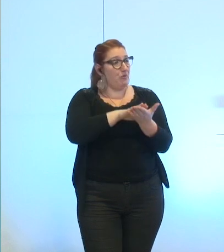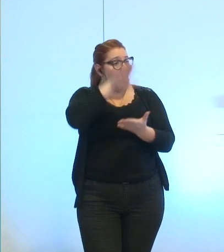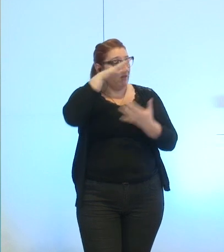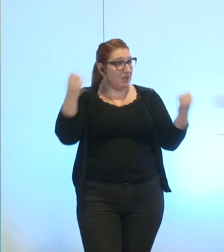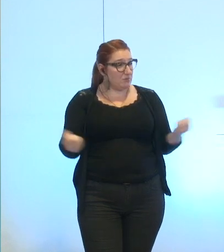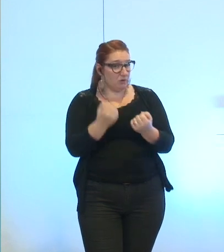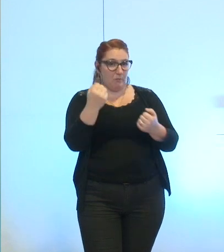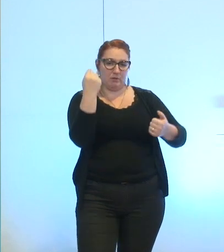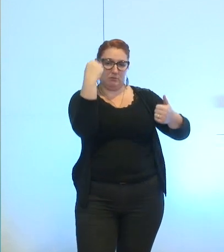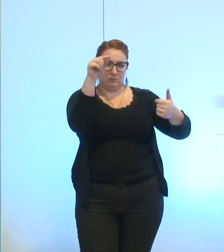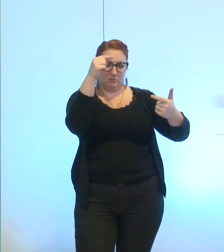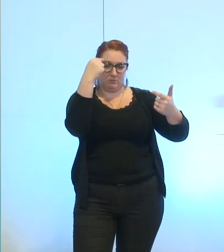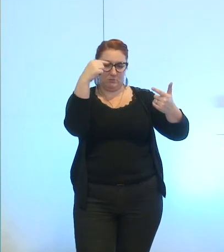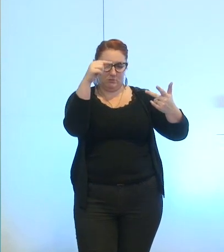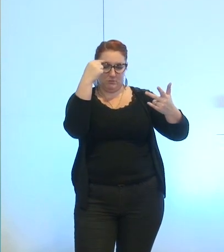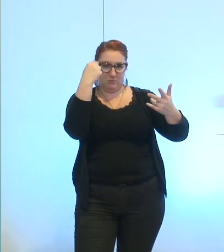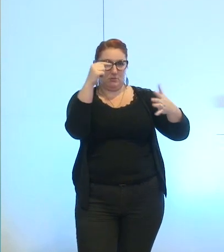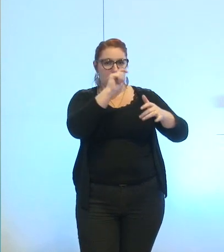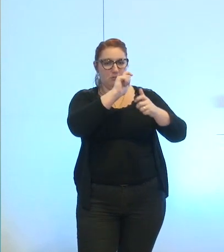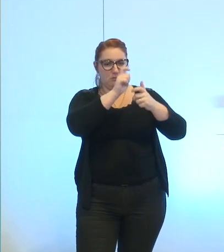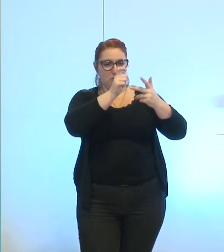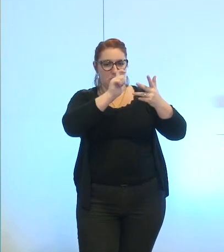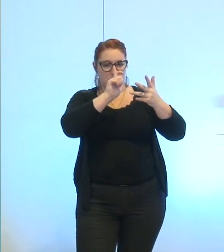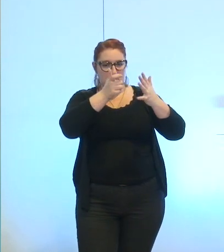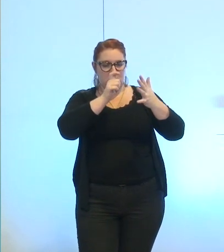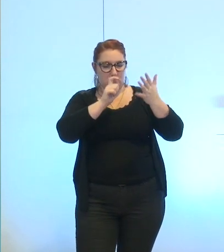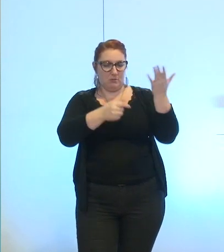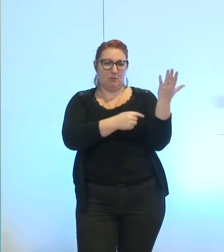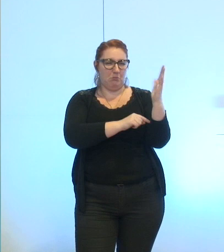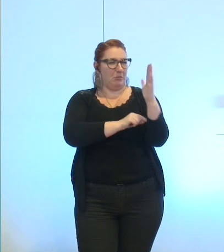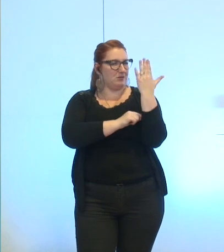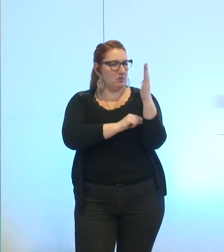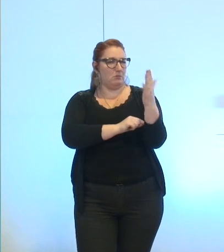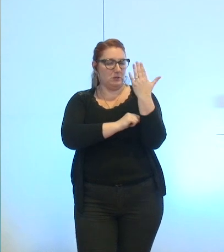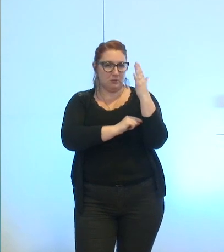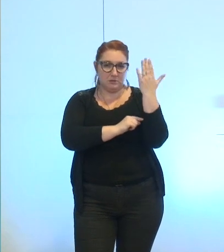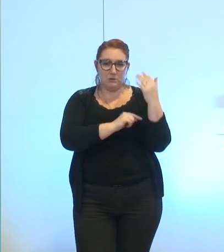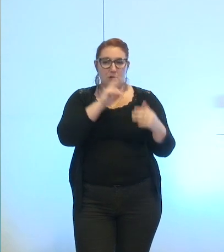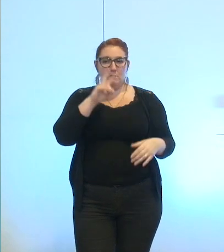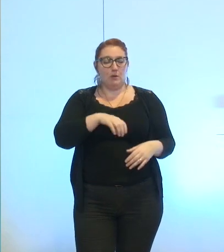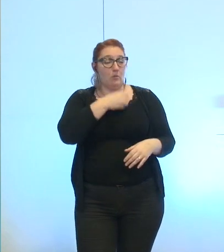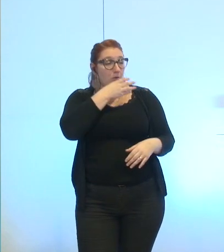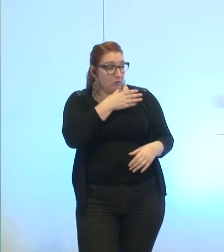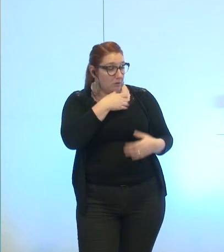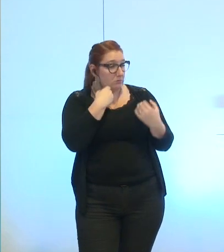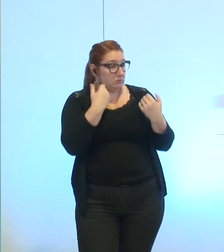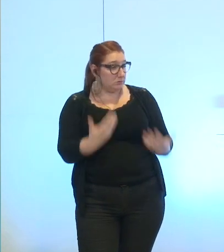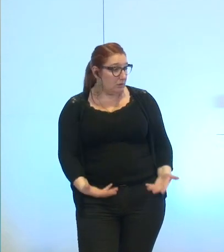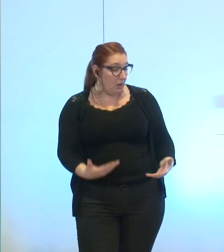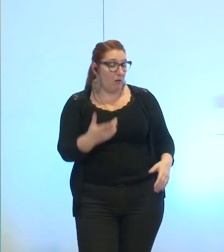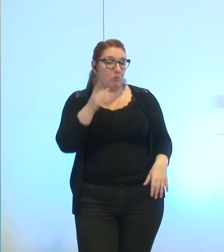et je vais vous dire pourquoi ça me sidère parce que euh vous n'avez il vous a pas échappé quand même que les élections